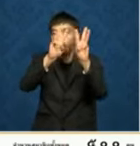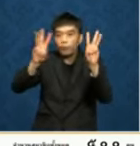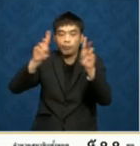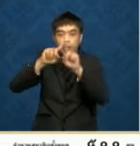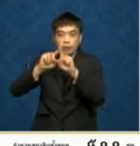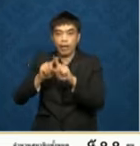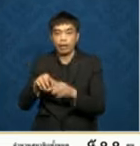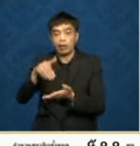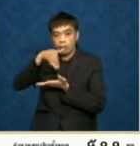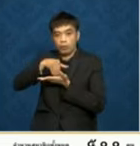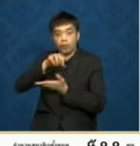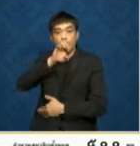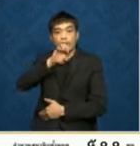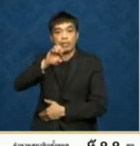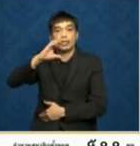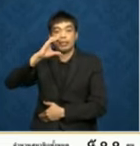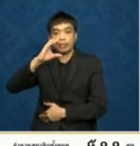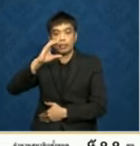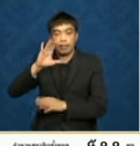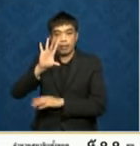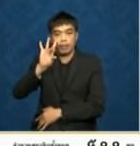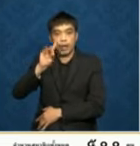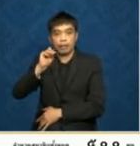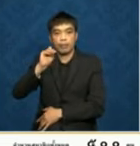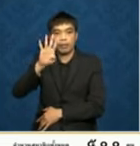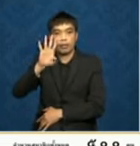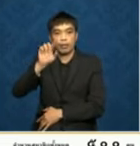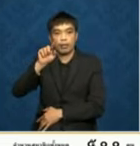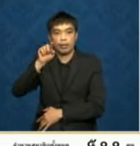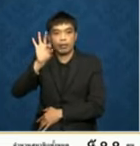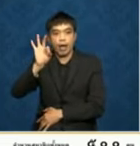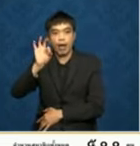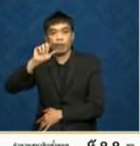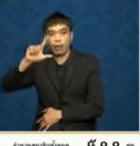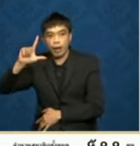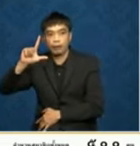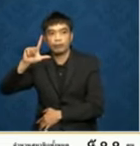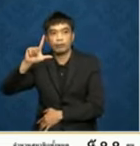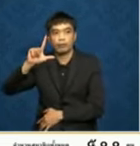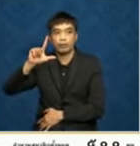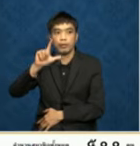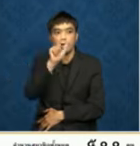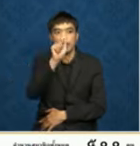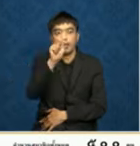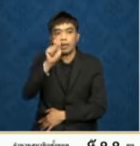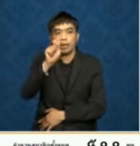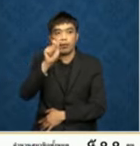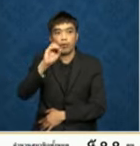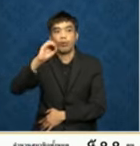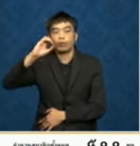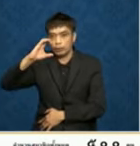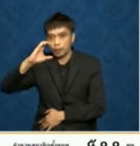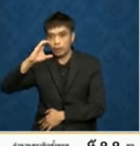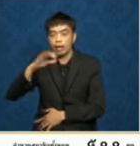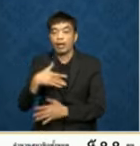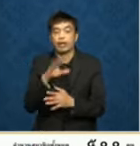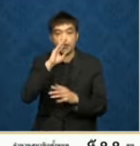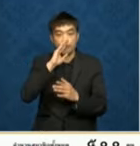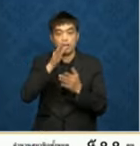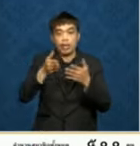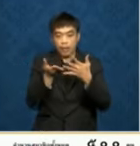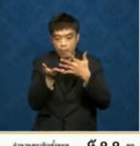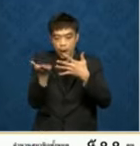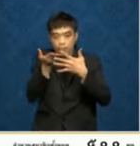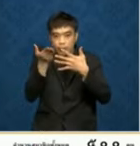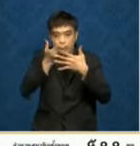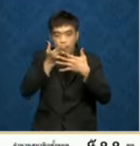AEC ครับมีงบประมาณอยู่ทประมาณ 84.39 ลานบาทลาสุดก็มีการยกระดับให้สามารถแจ้งที่ LOCี่เด